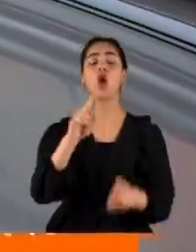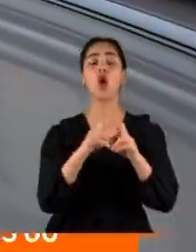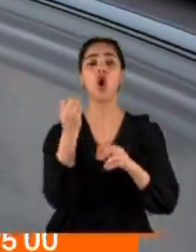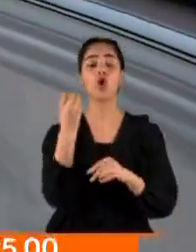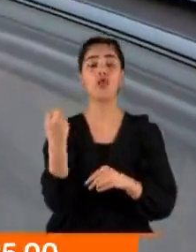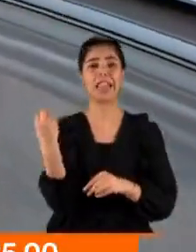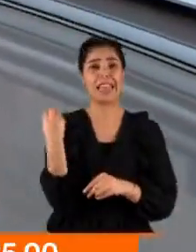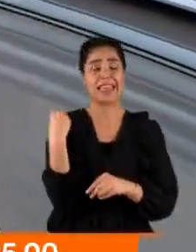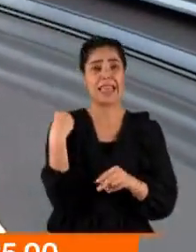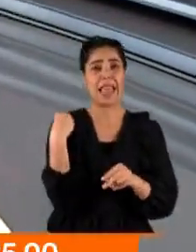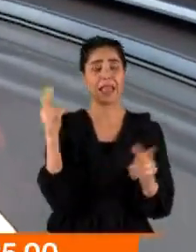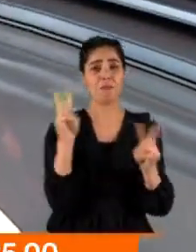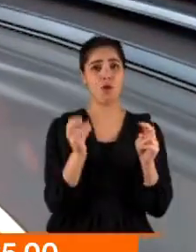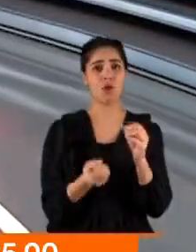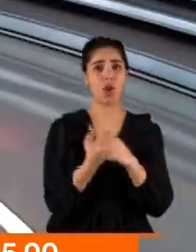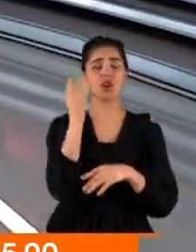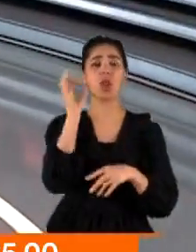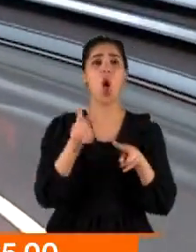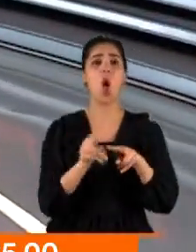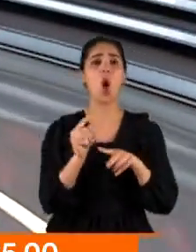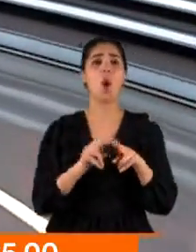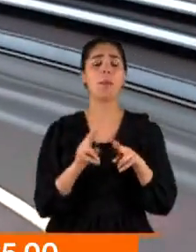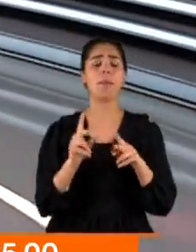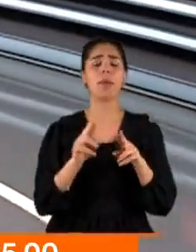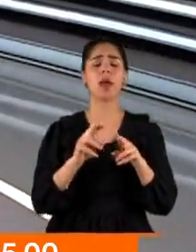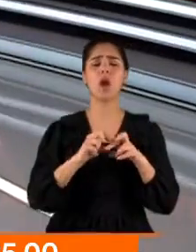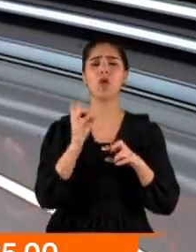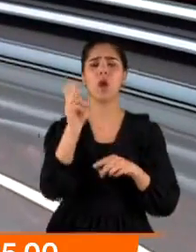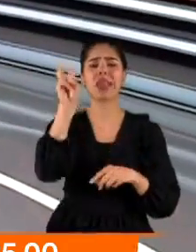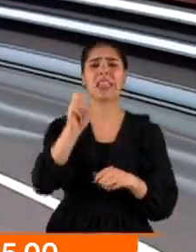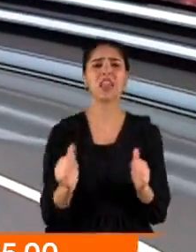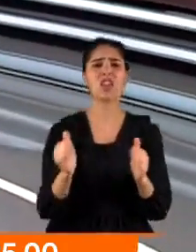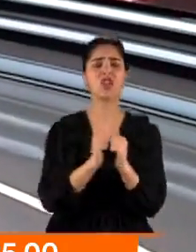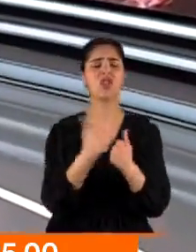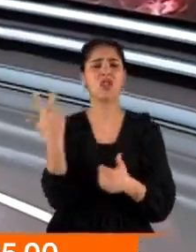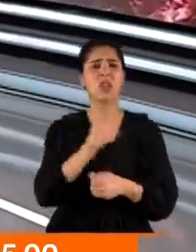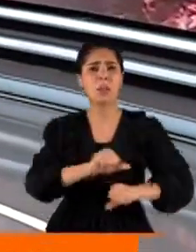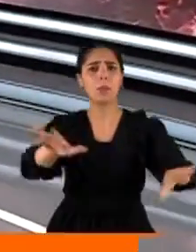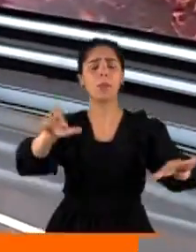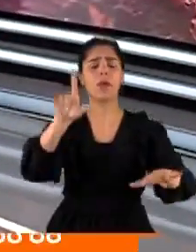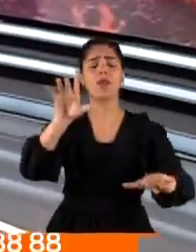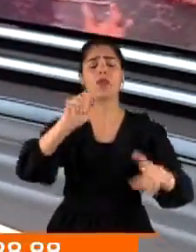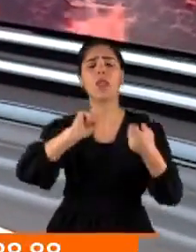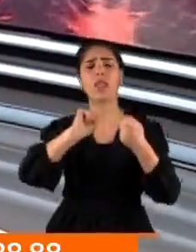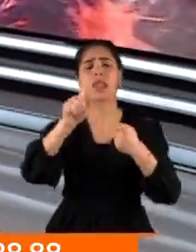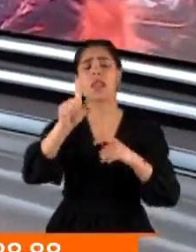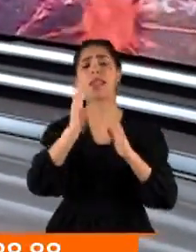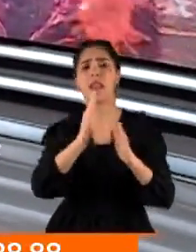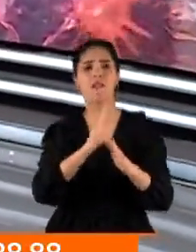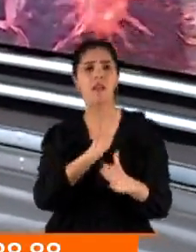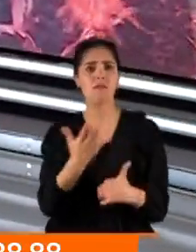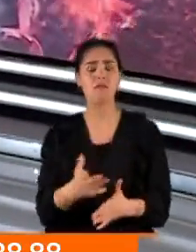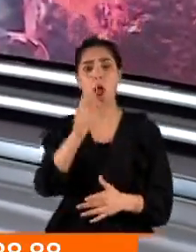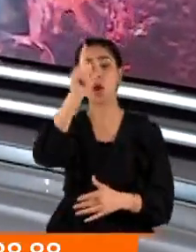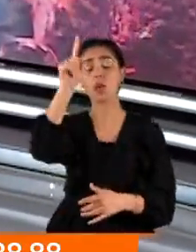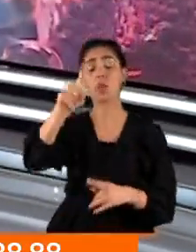koronavirüsün yeni versiyonu Omikron 8 kat daha hızlı yayılma potansiyeli baskın varyanta dönüşme yolunda hızla ilerliyor. Tıp